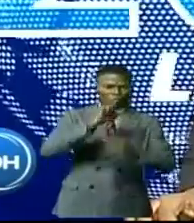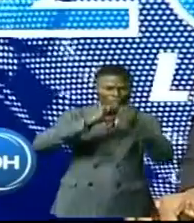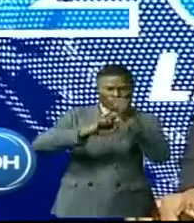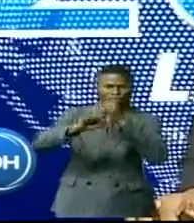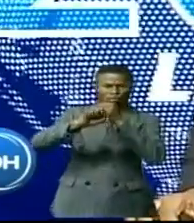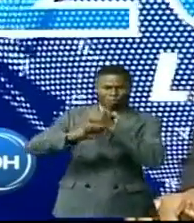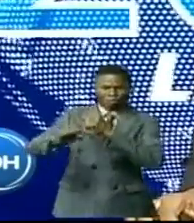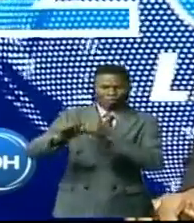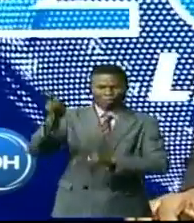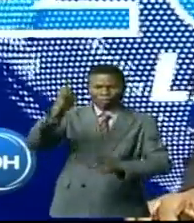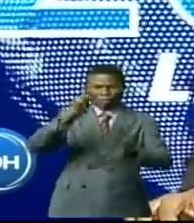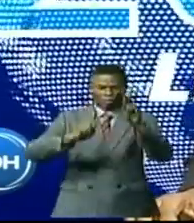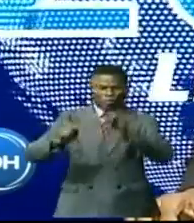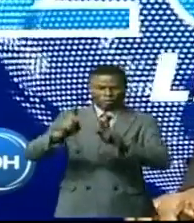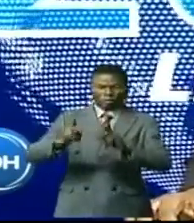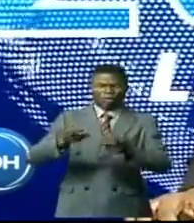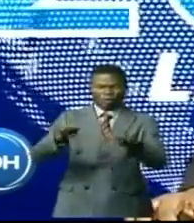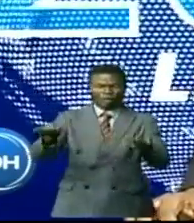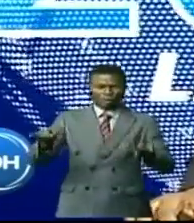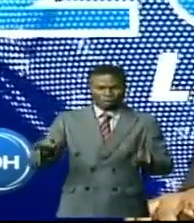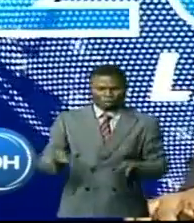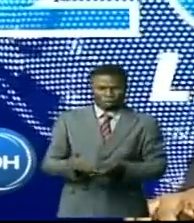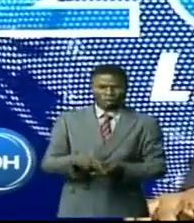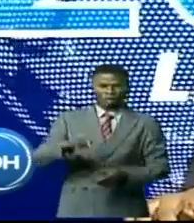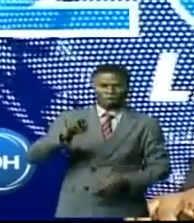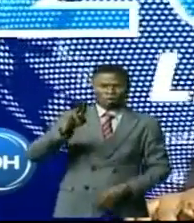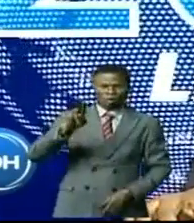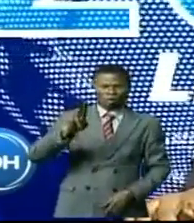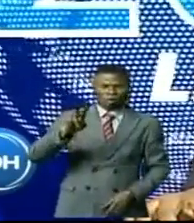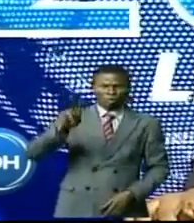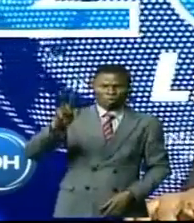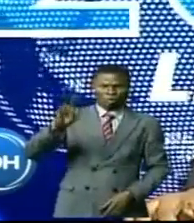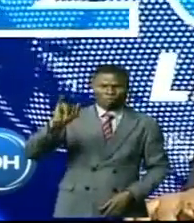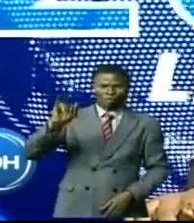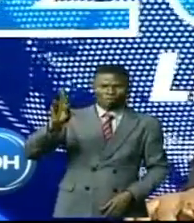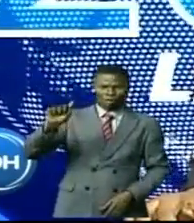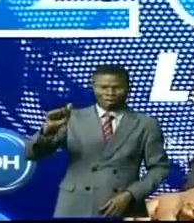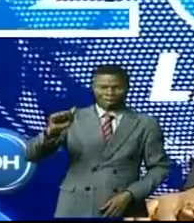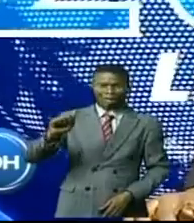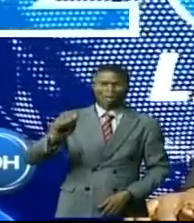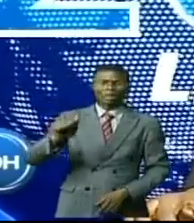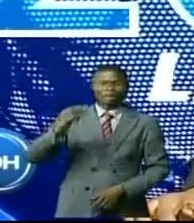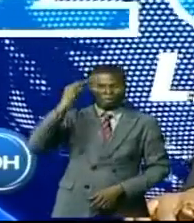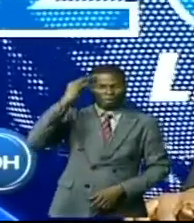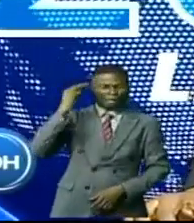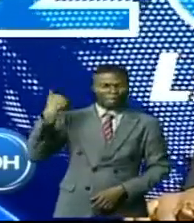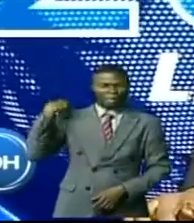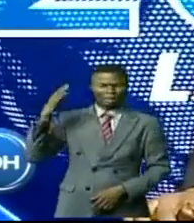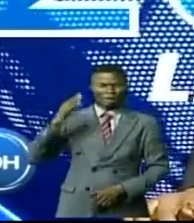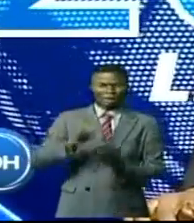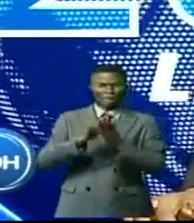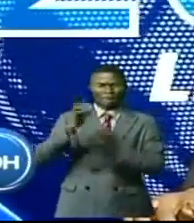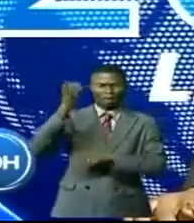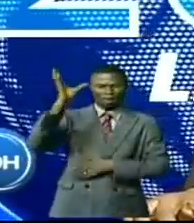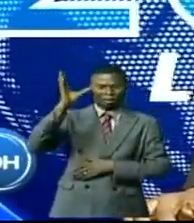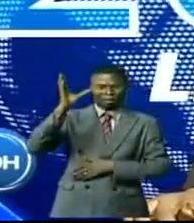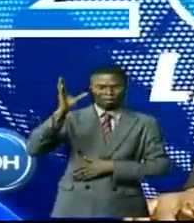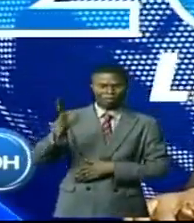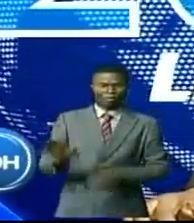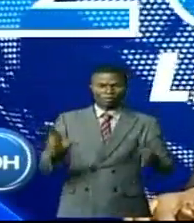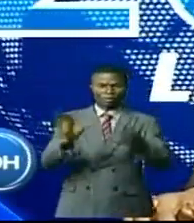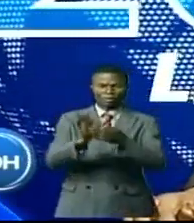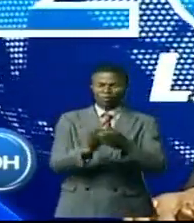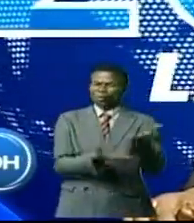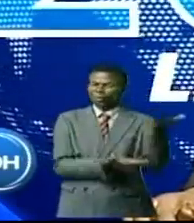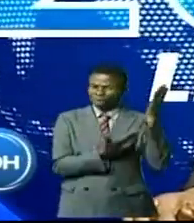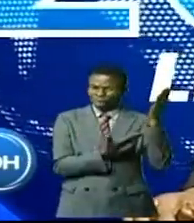Sensibilisation de la population dans le territoire d'Ouvira, François Robota, ministre d'État au développement rural, a mis en relief